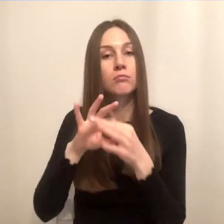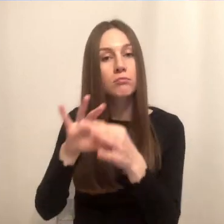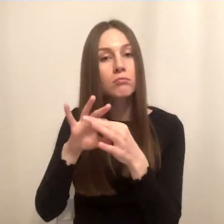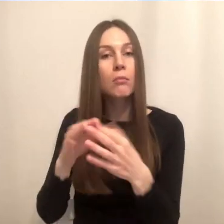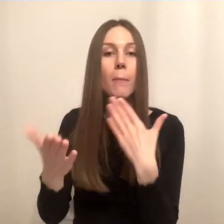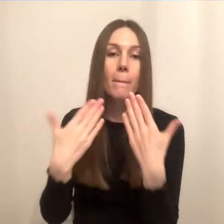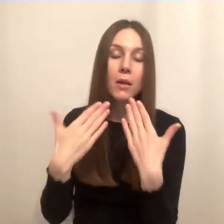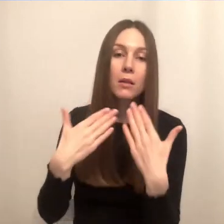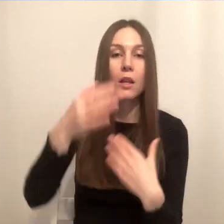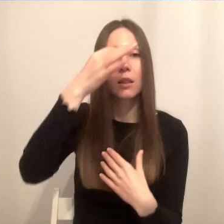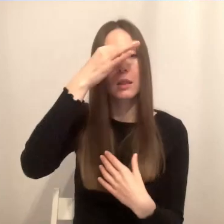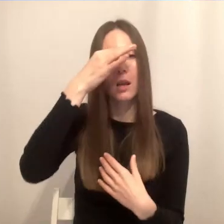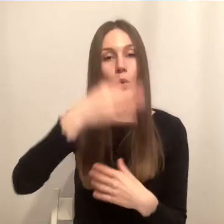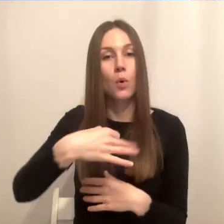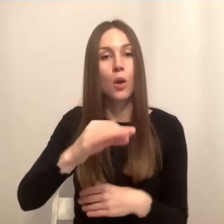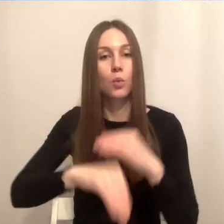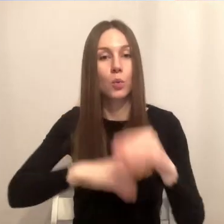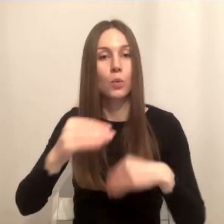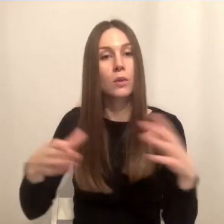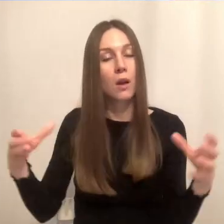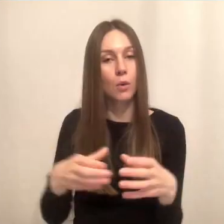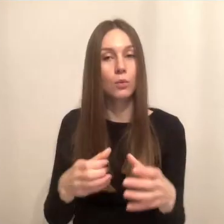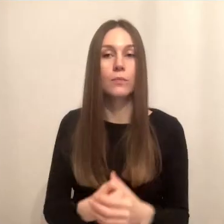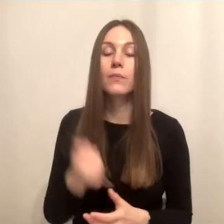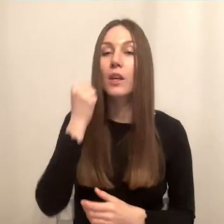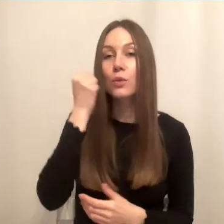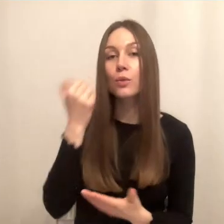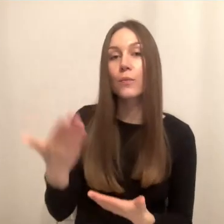Trakų rajoną kartu. Ačiū. Nerijau, prašau.